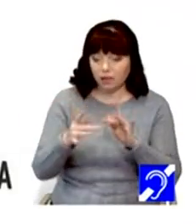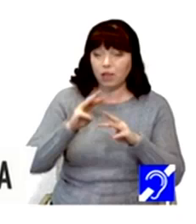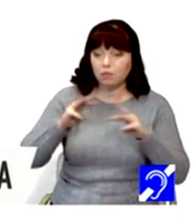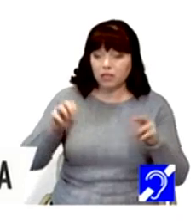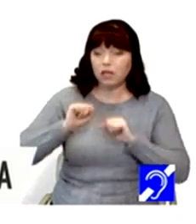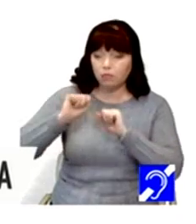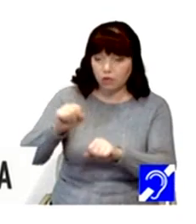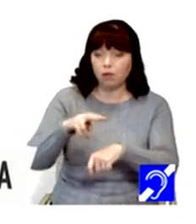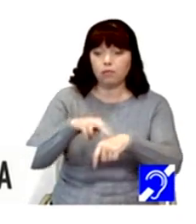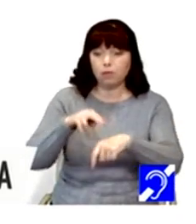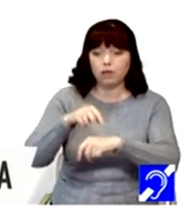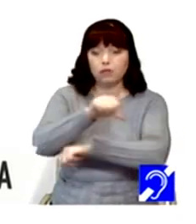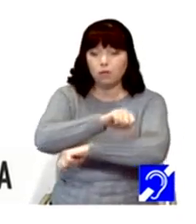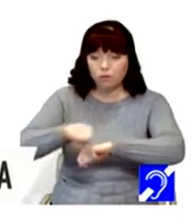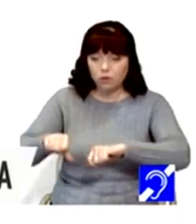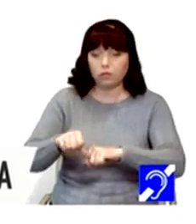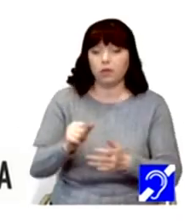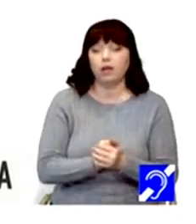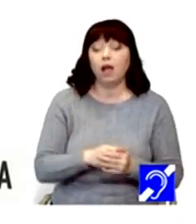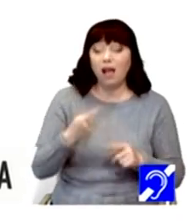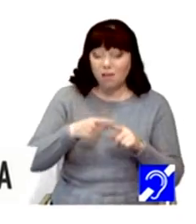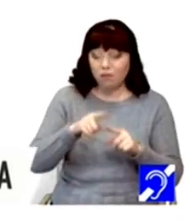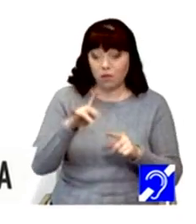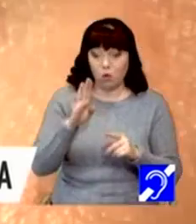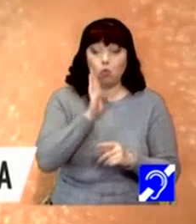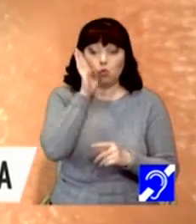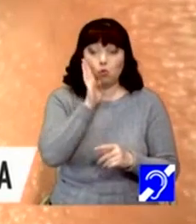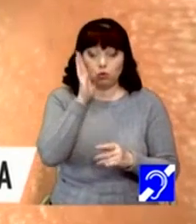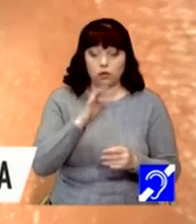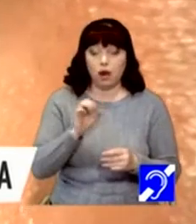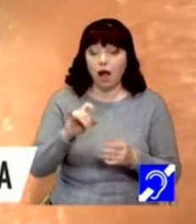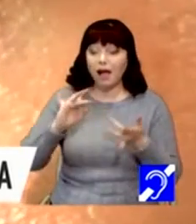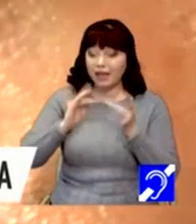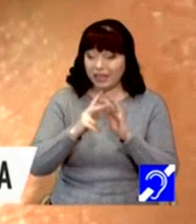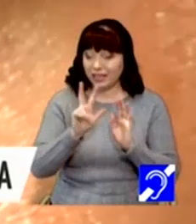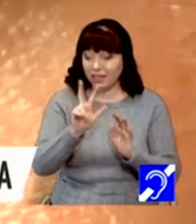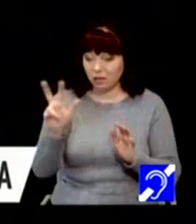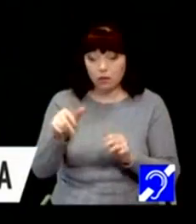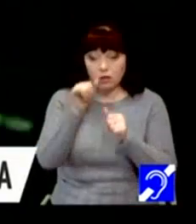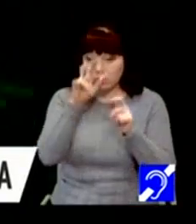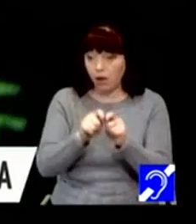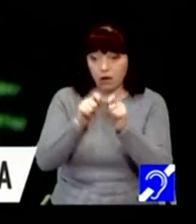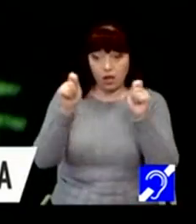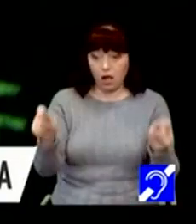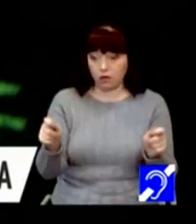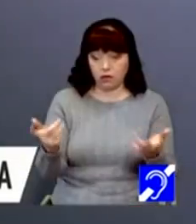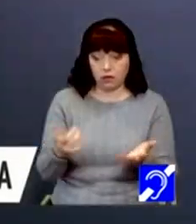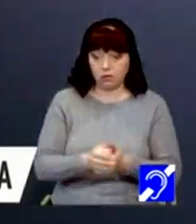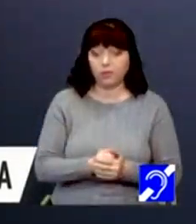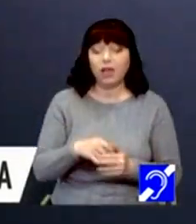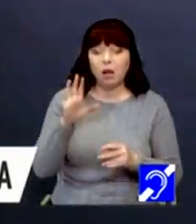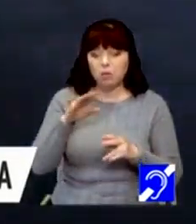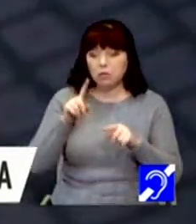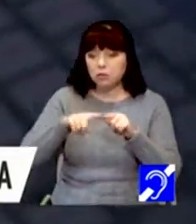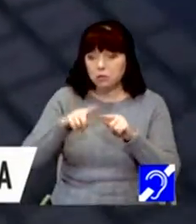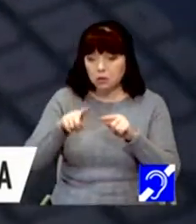Poliției de frontieră și companiei CFR călători în cursul dimineții iar paginile de internet Nu au mai putut fi accesate la scurt timp